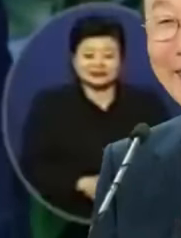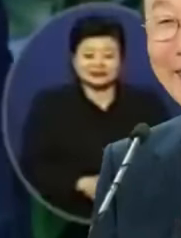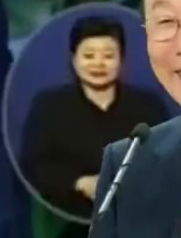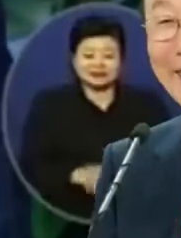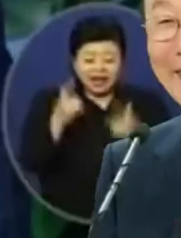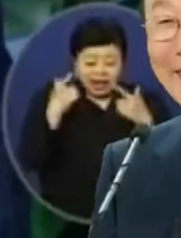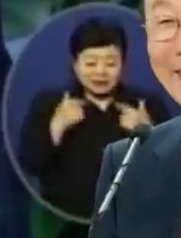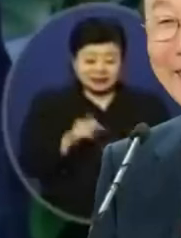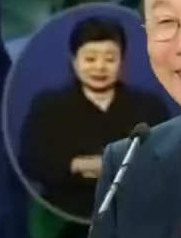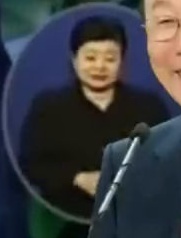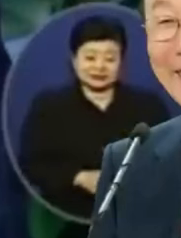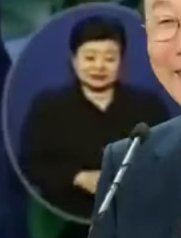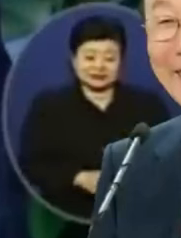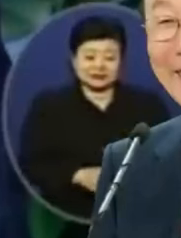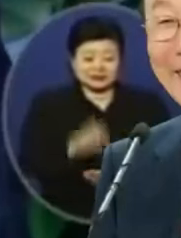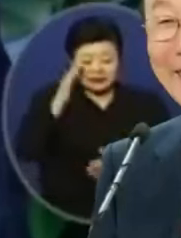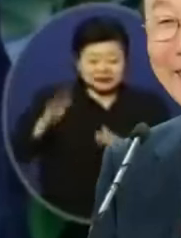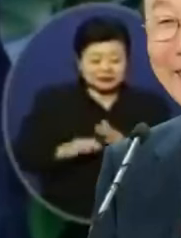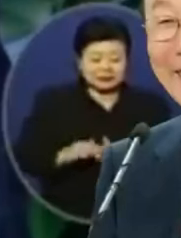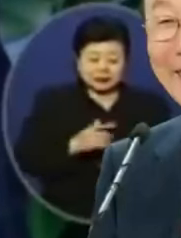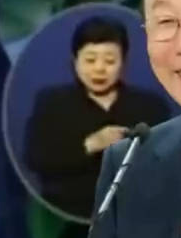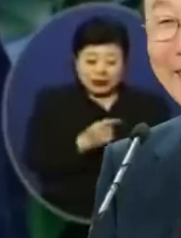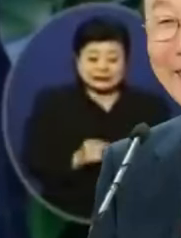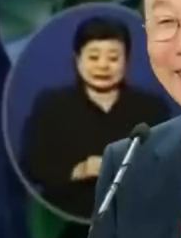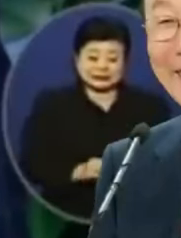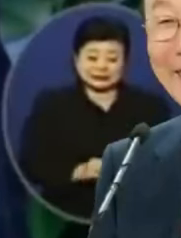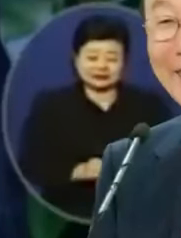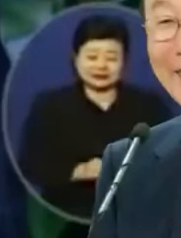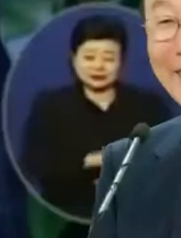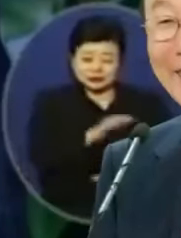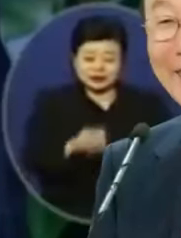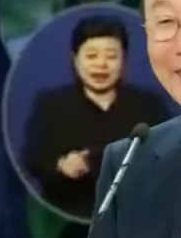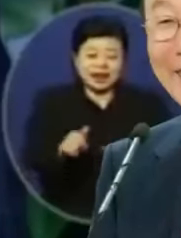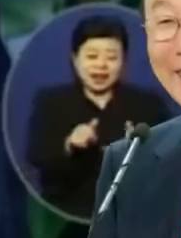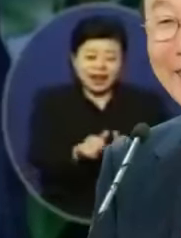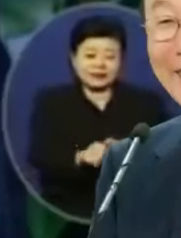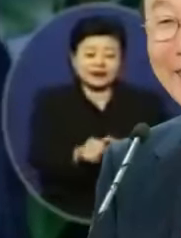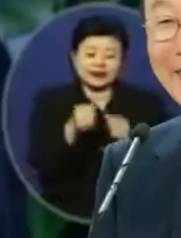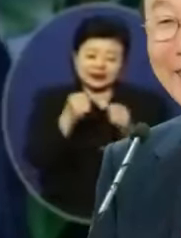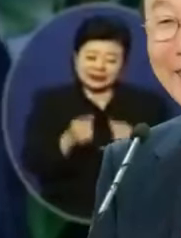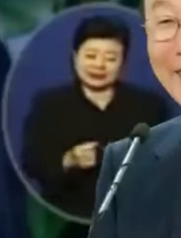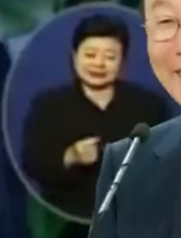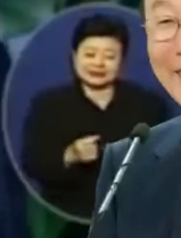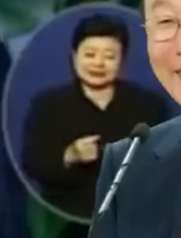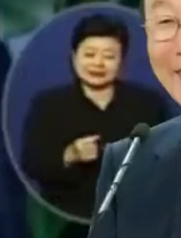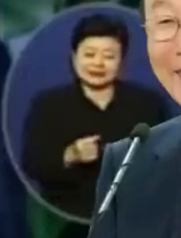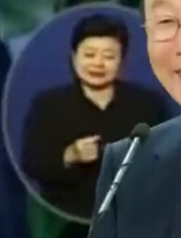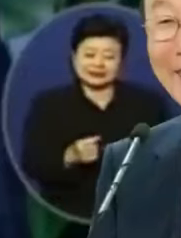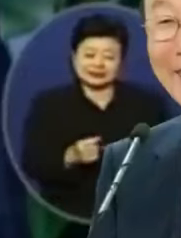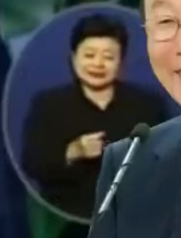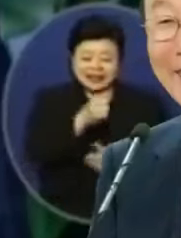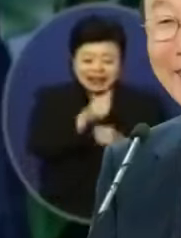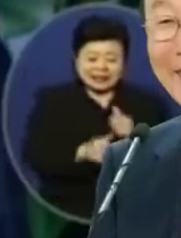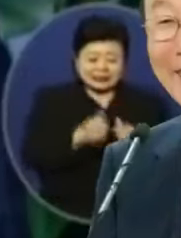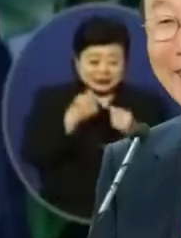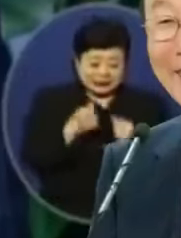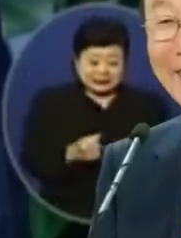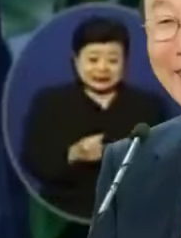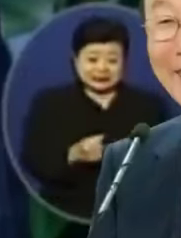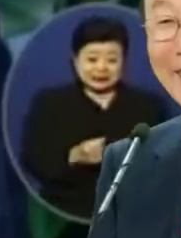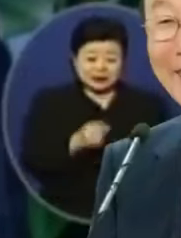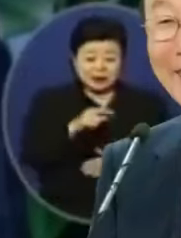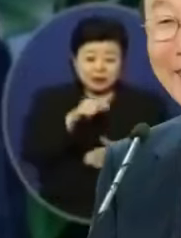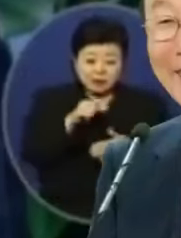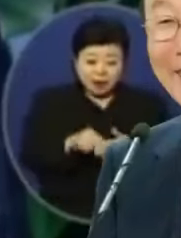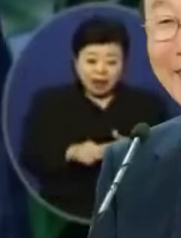우리는 항상 우리 그림자처럼 우리와 함께 계신 하나님이 계시다는 것을